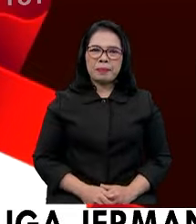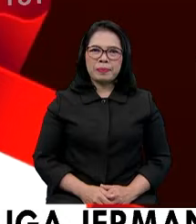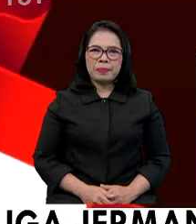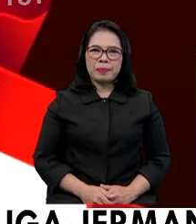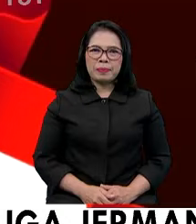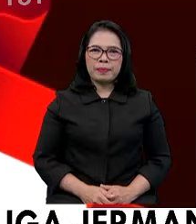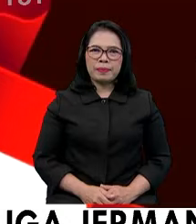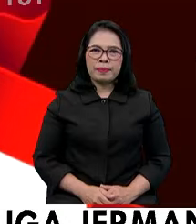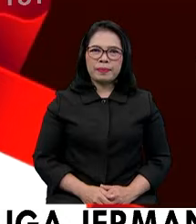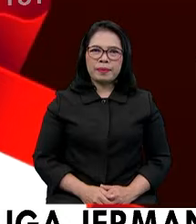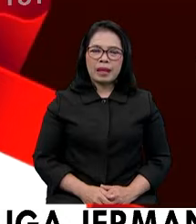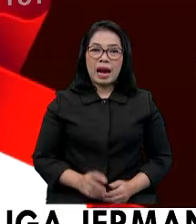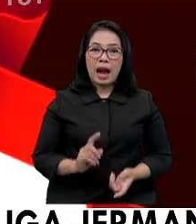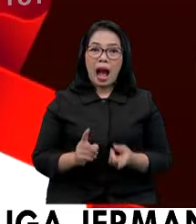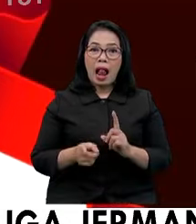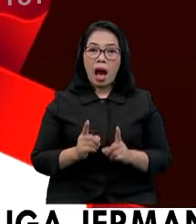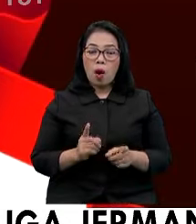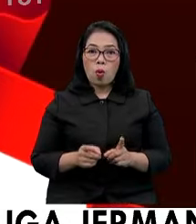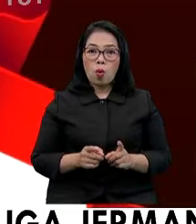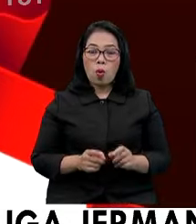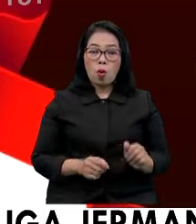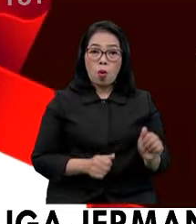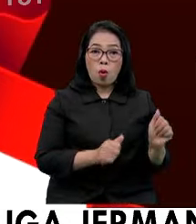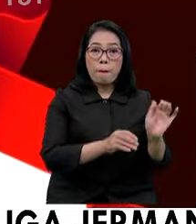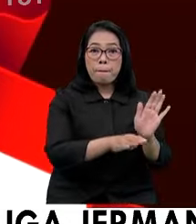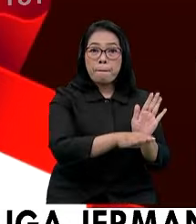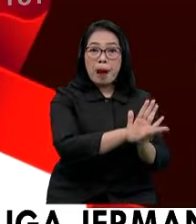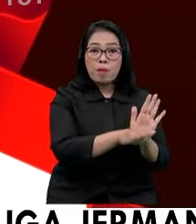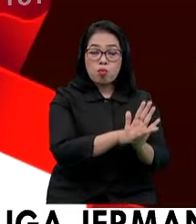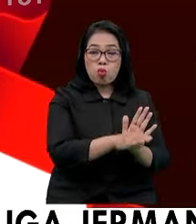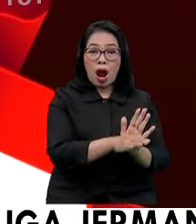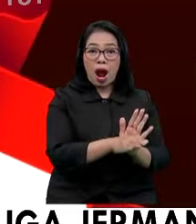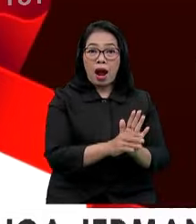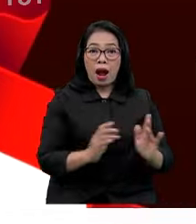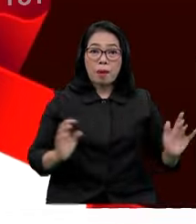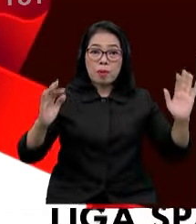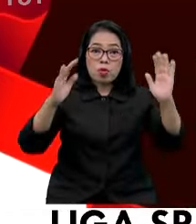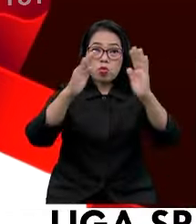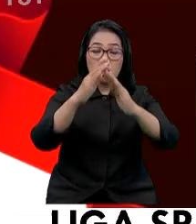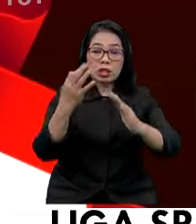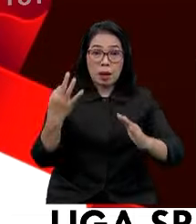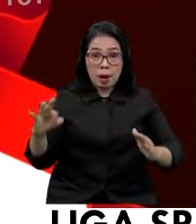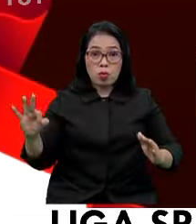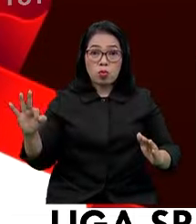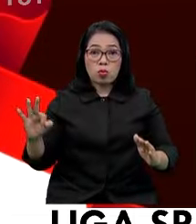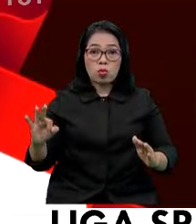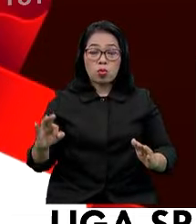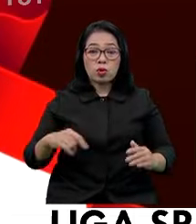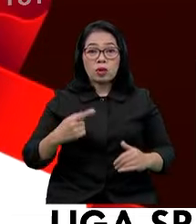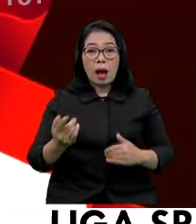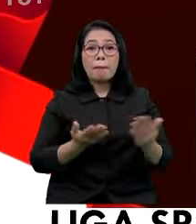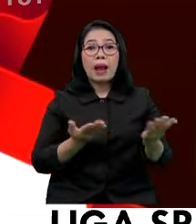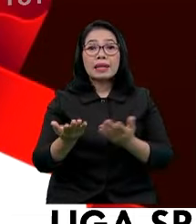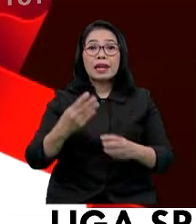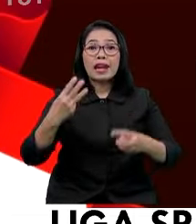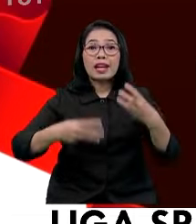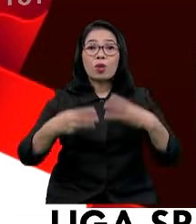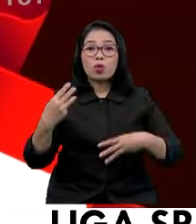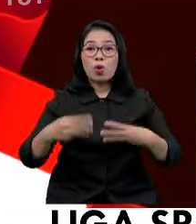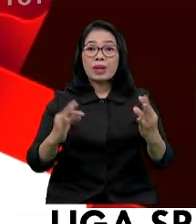Eh kalau Papua pegunungan sangat baru kemudian pelayanan ekonomi